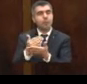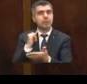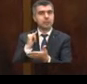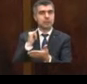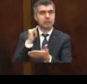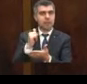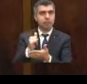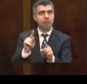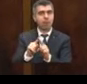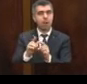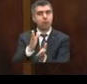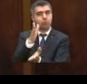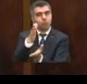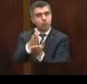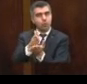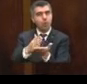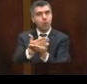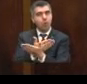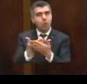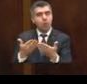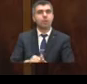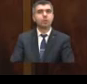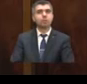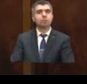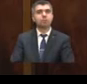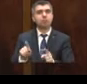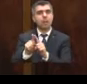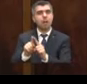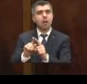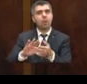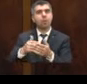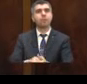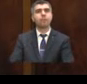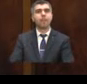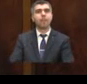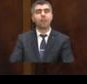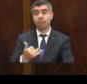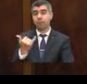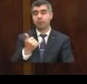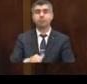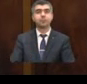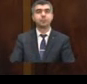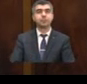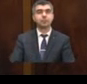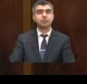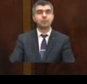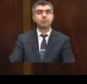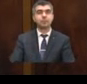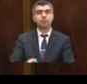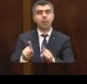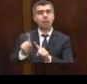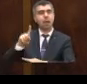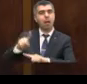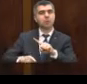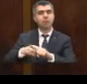أدوارهم الدستورية ومكانتهم في الاقتراح والتأطير والوساطة. وهنا نؤكد على رفض كل